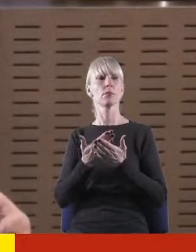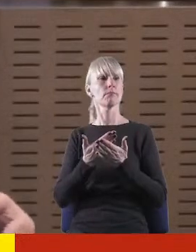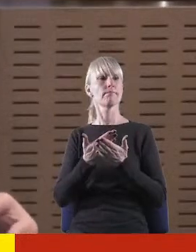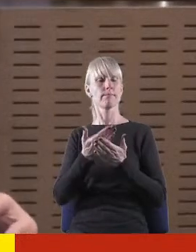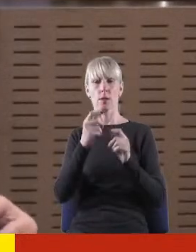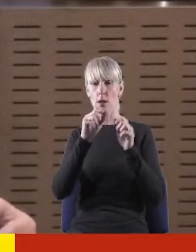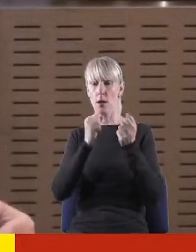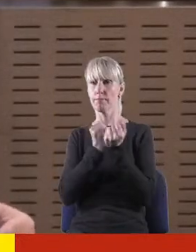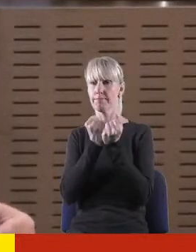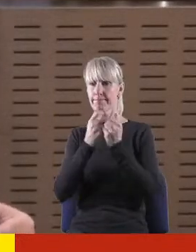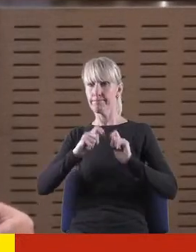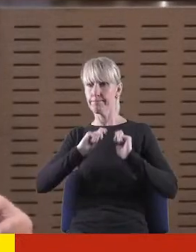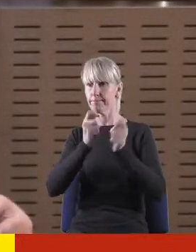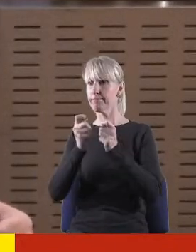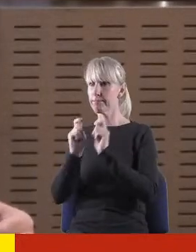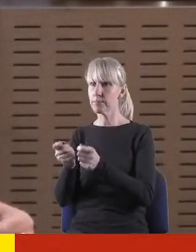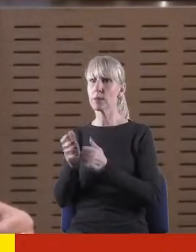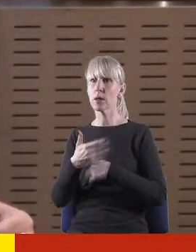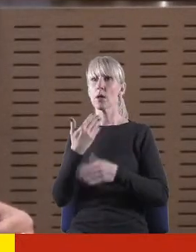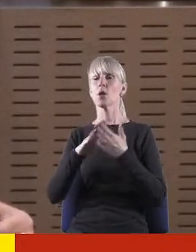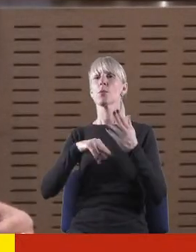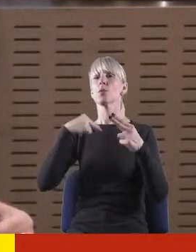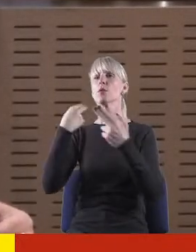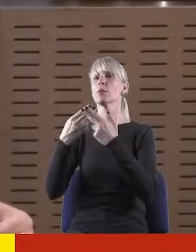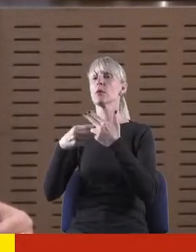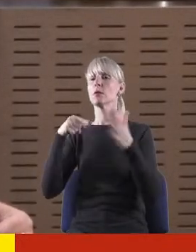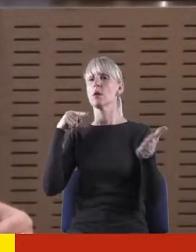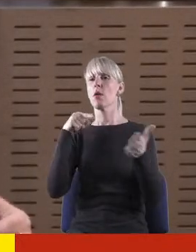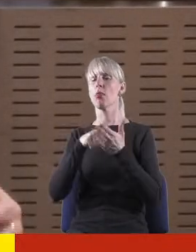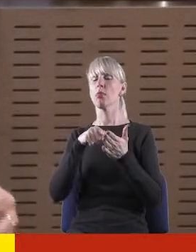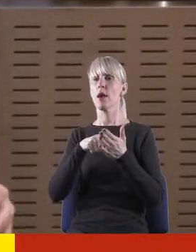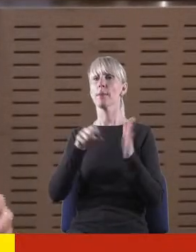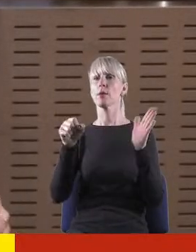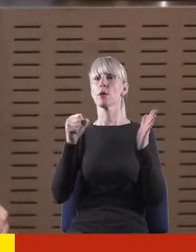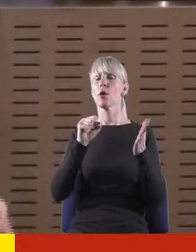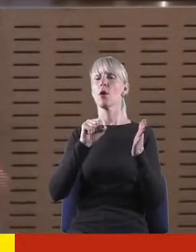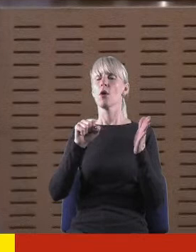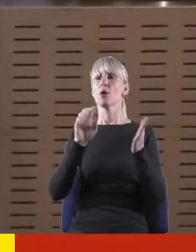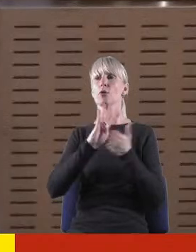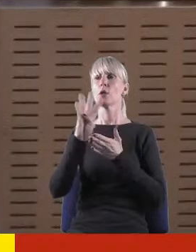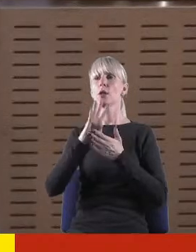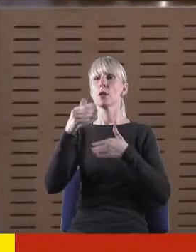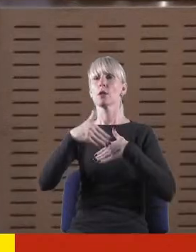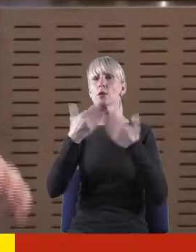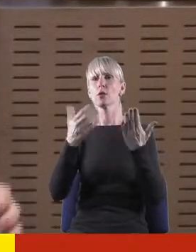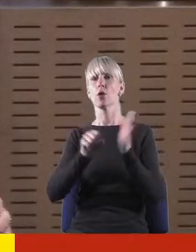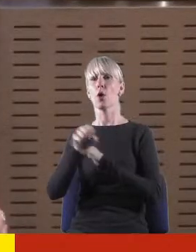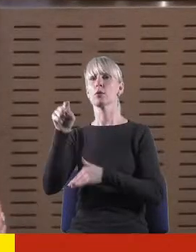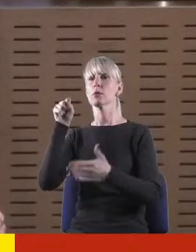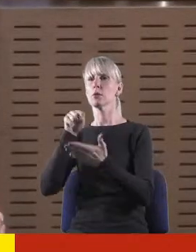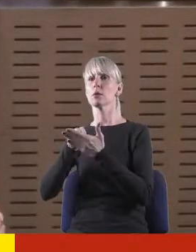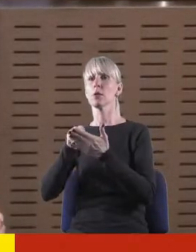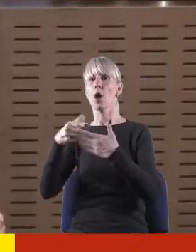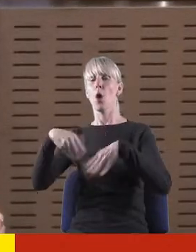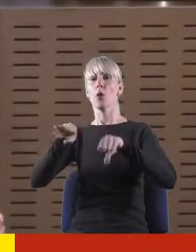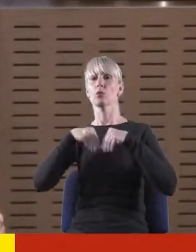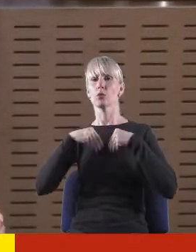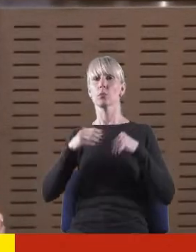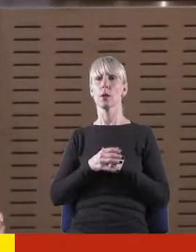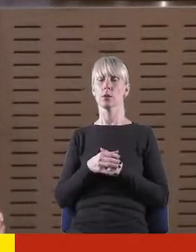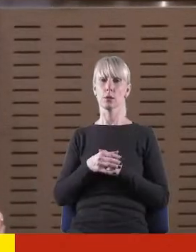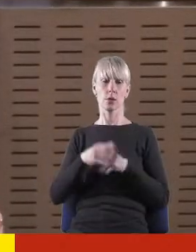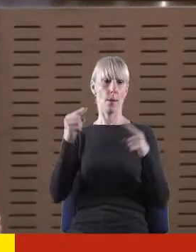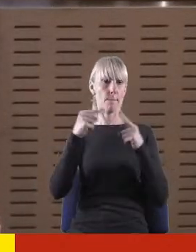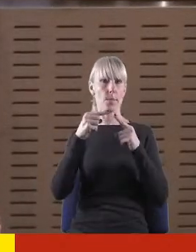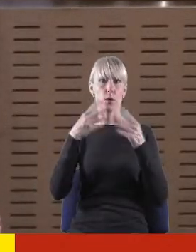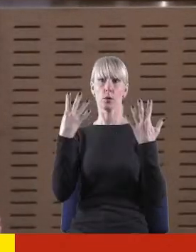regulaminem i oczywiście odpowiedź jest udzielana w terminie 14 dni od dnia otrzymania interpelacji lub zapytania. W punkcie